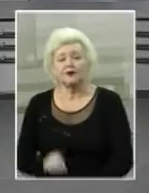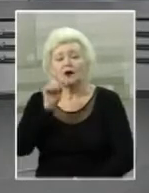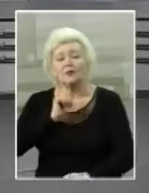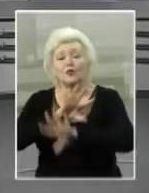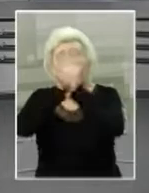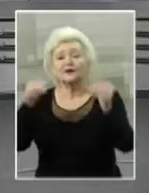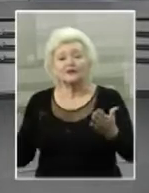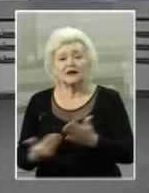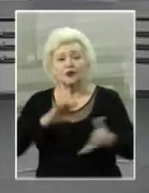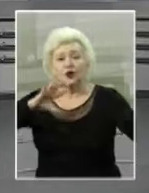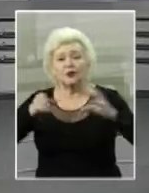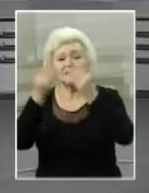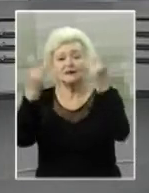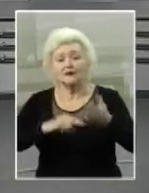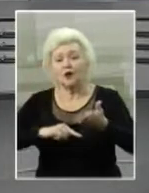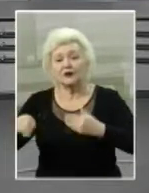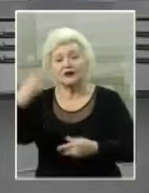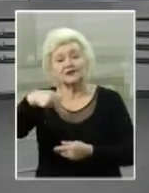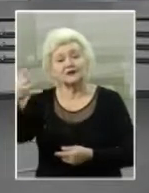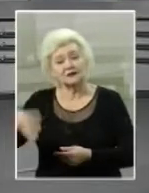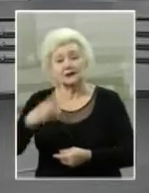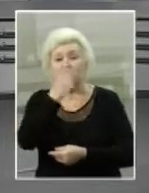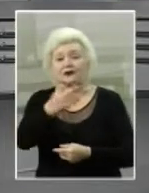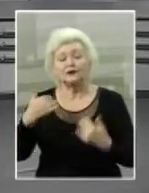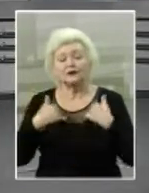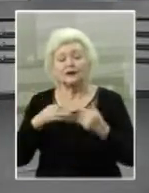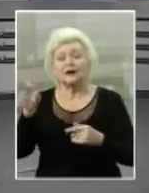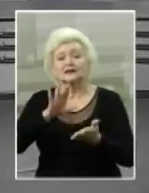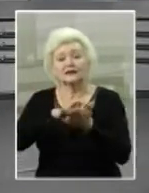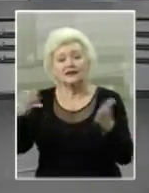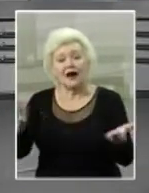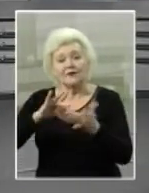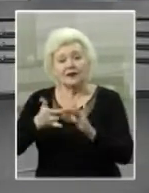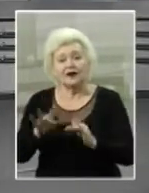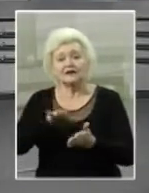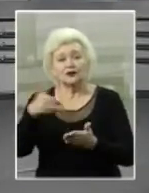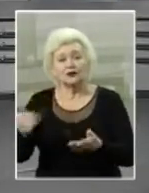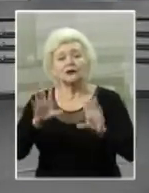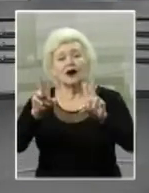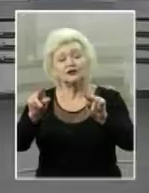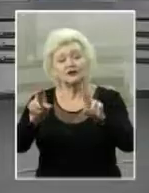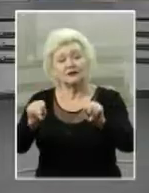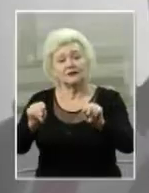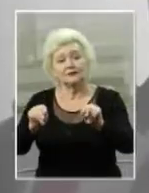Поки що це всі новини. Підсумок дня підбиваємо о 20:40. Дивіться нас на Фейсбуці та на сторінці у YouTube. Хай щастить!